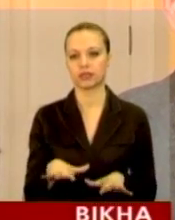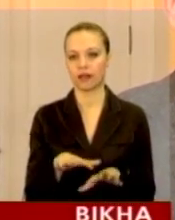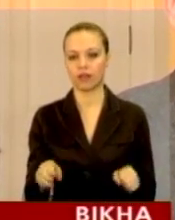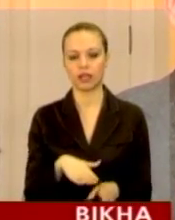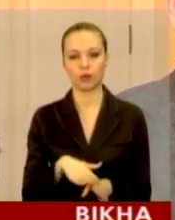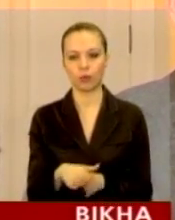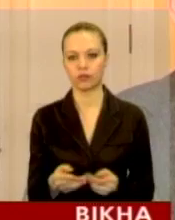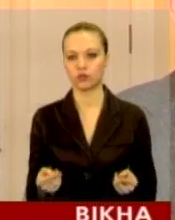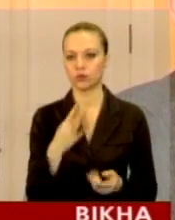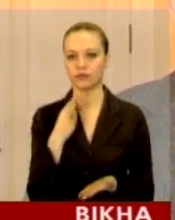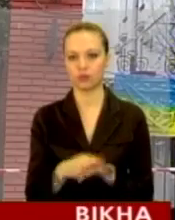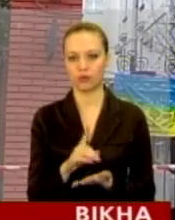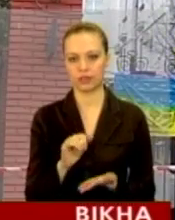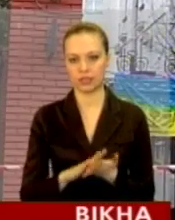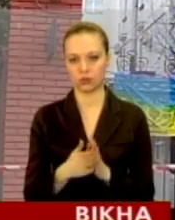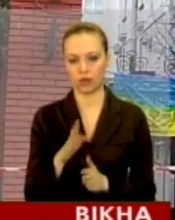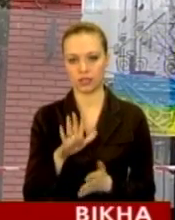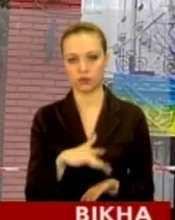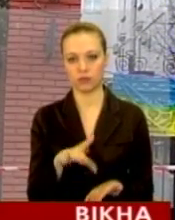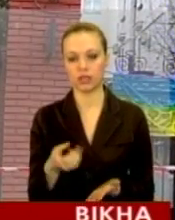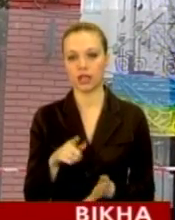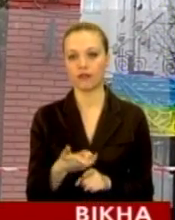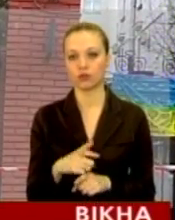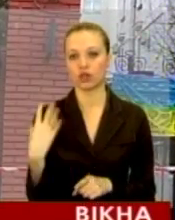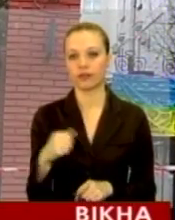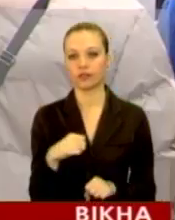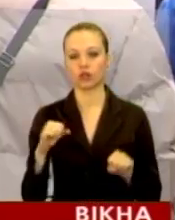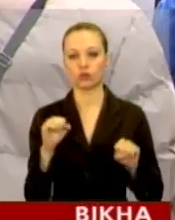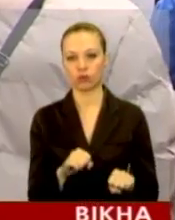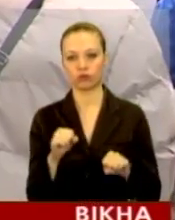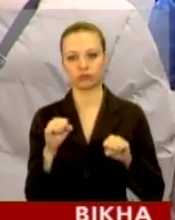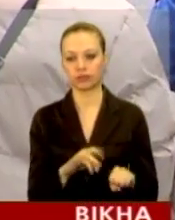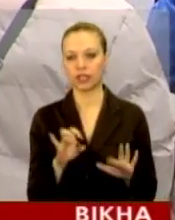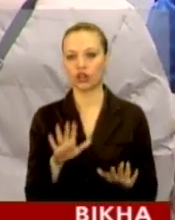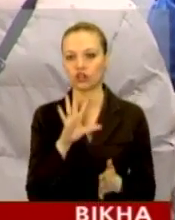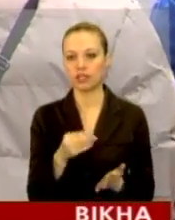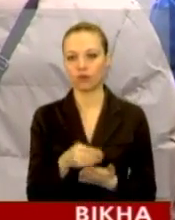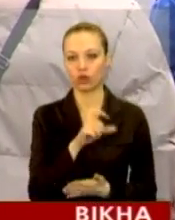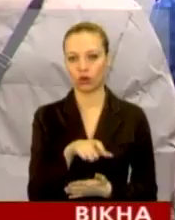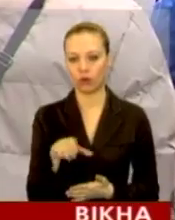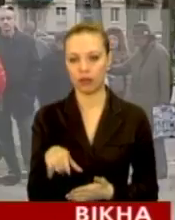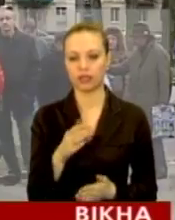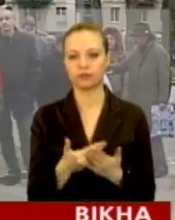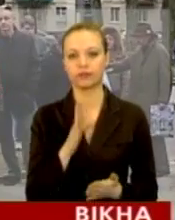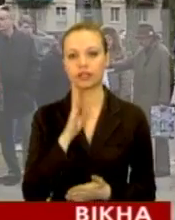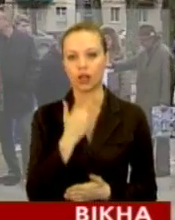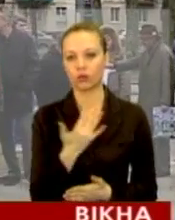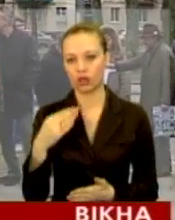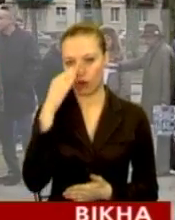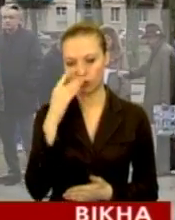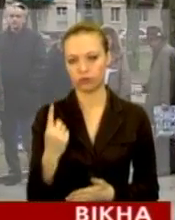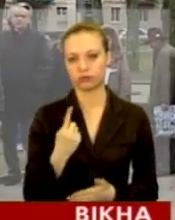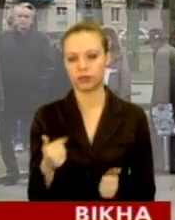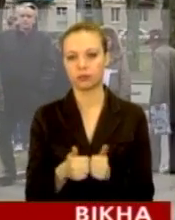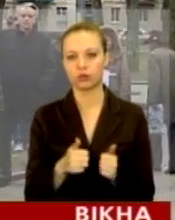повністю відповідає за ситуацію в місті. Ба більше, львівська самооборона стала на захист не лише своїх громадян. Від ранку кілька хлопців